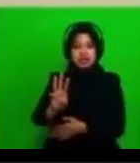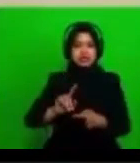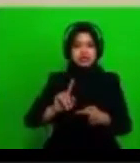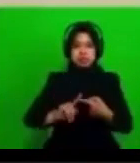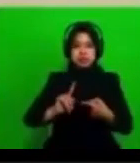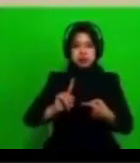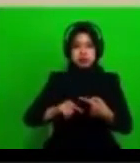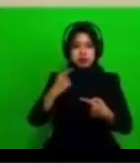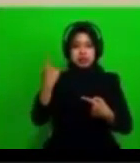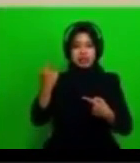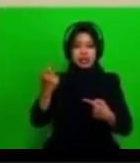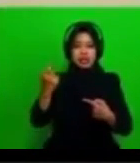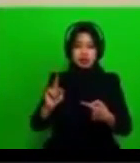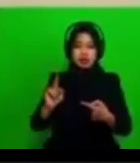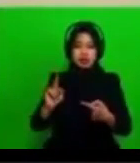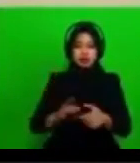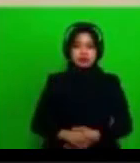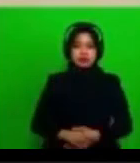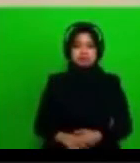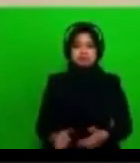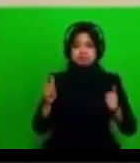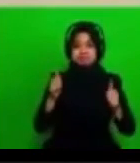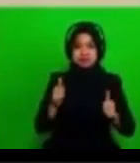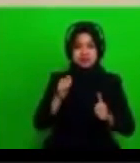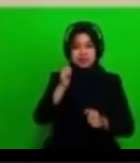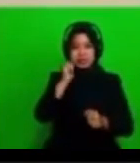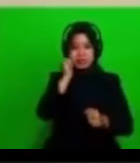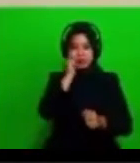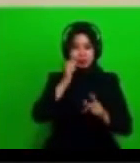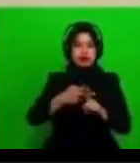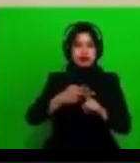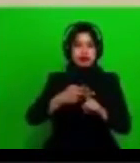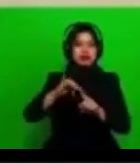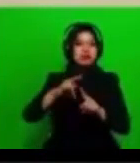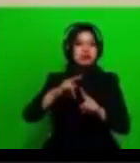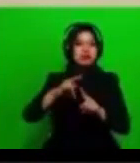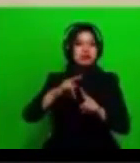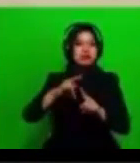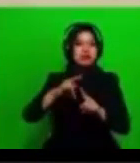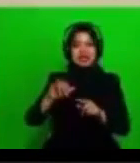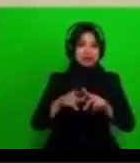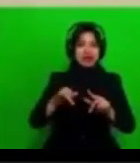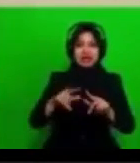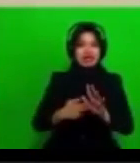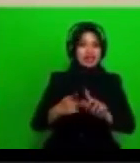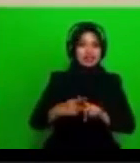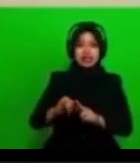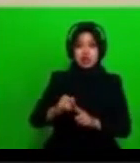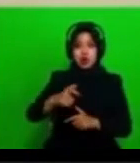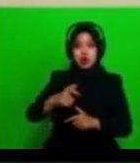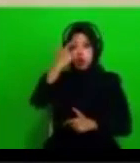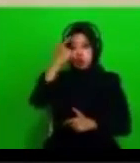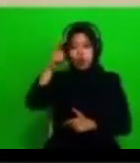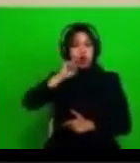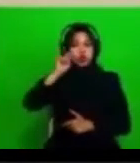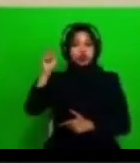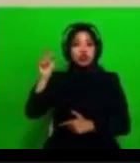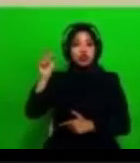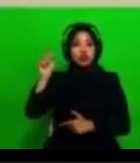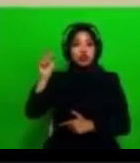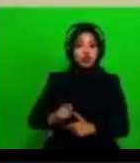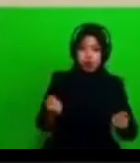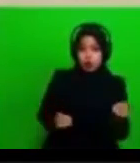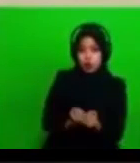namun satu pertanyaan dulu. Ya. Iya, baik, dari Ibu Fitri Marianti. Apa peran utama orang tua